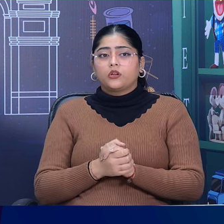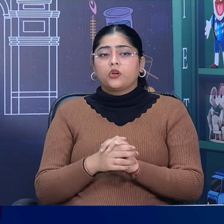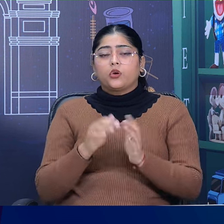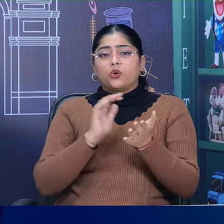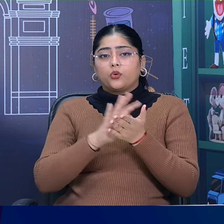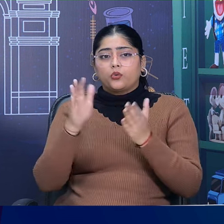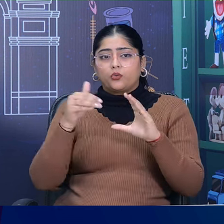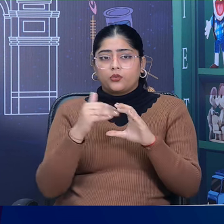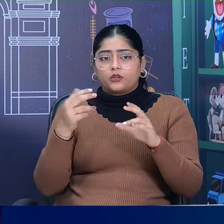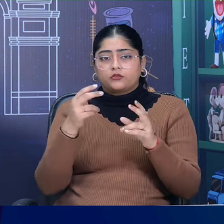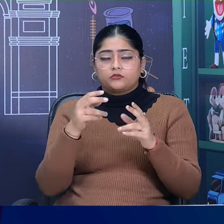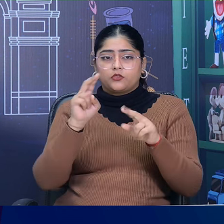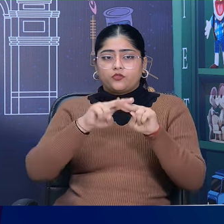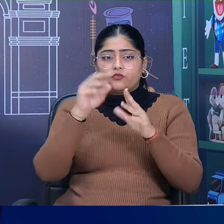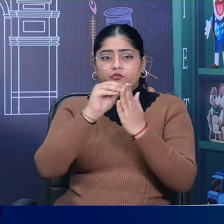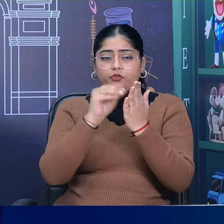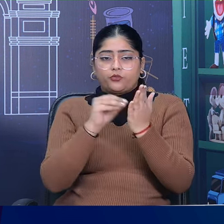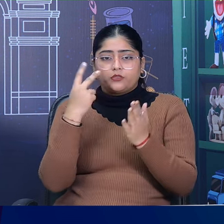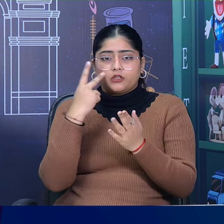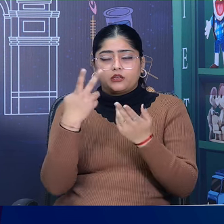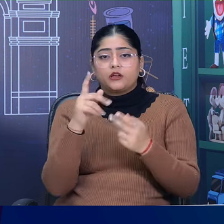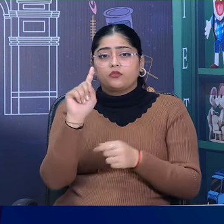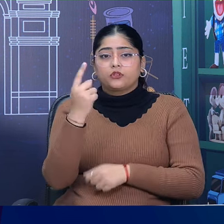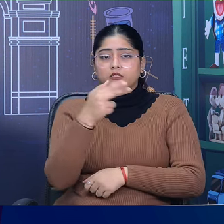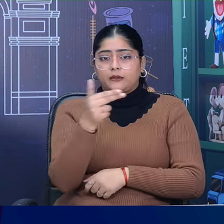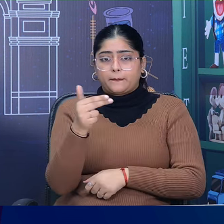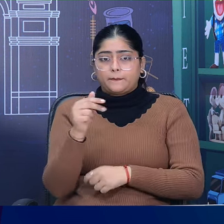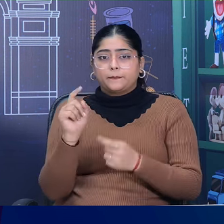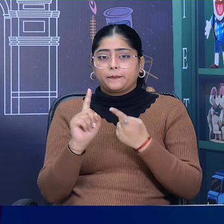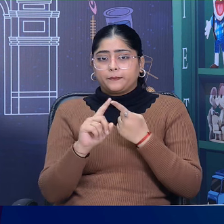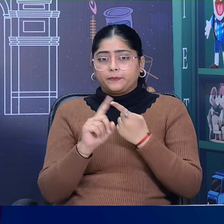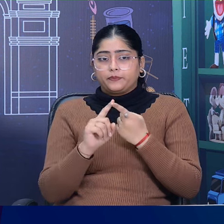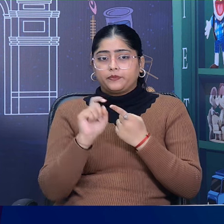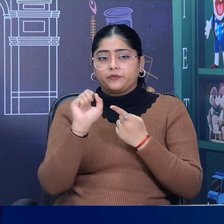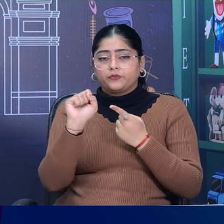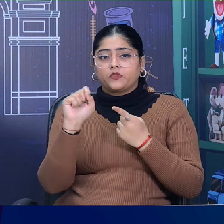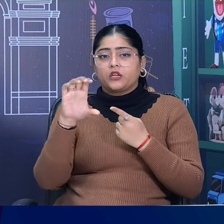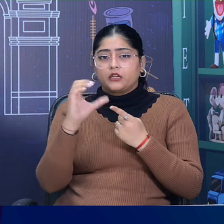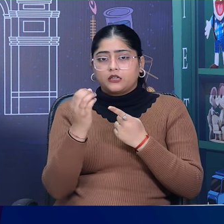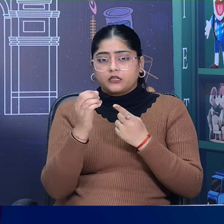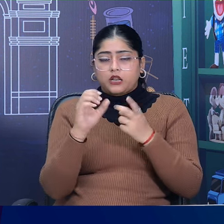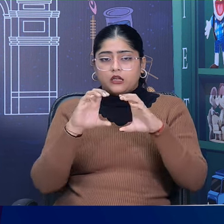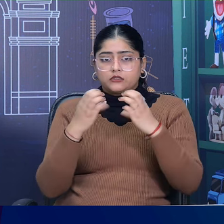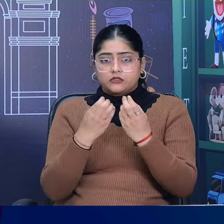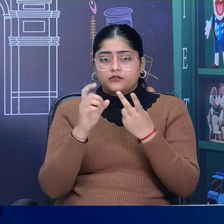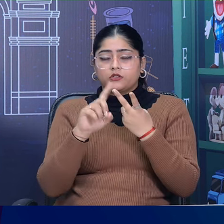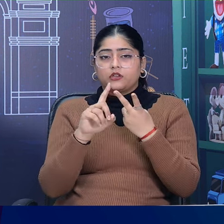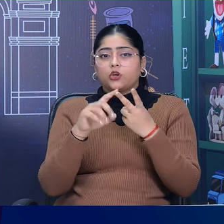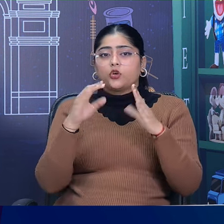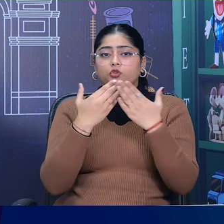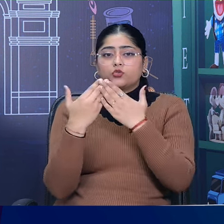फॉर्मेट आपके सामने है सबसे पहले आपको अपना नाम देना है आपको अपना क्लास स्कूल